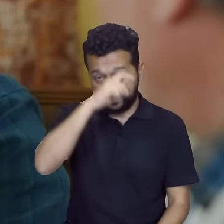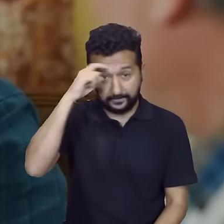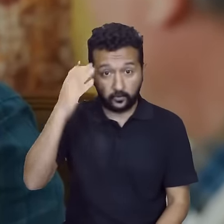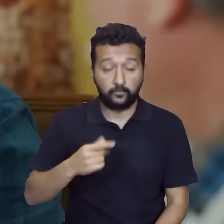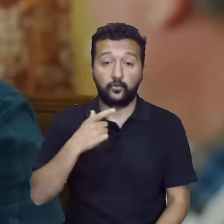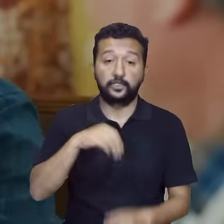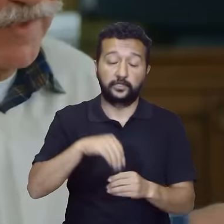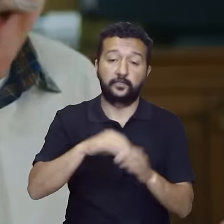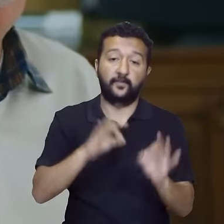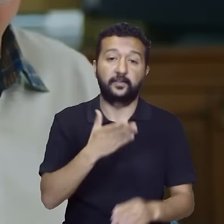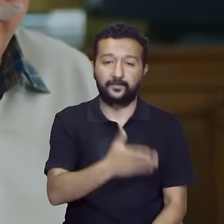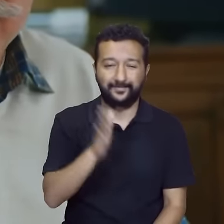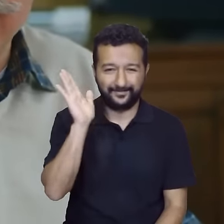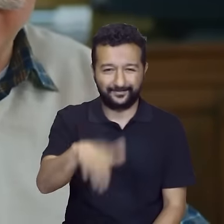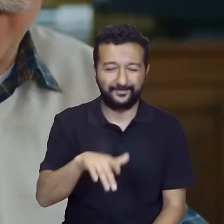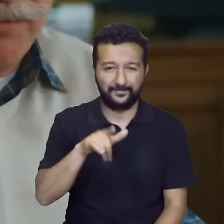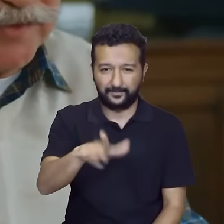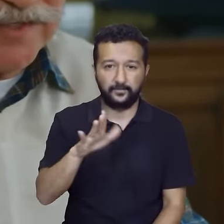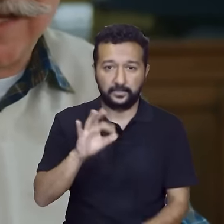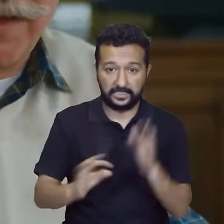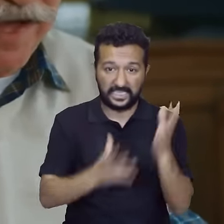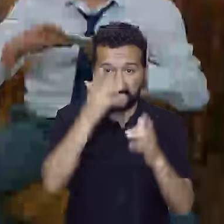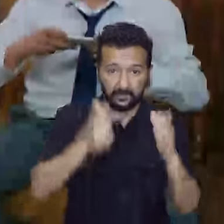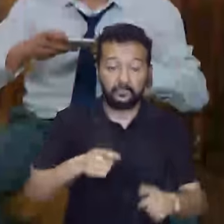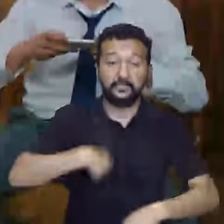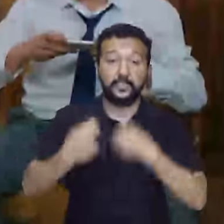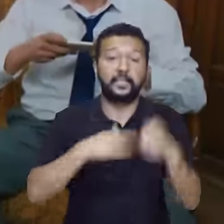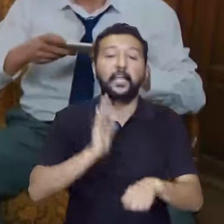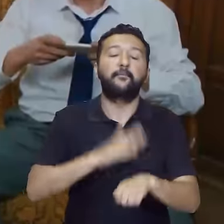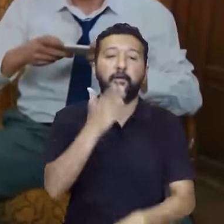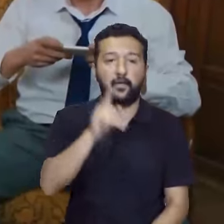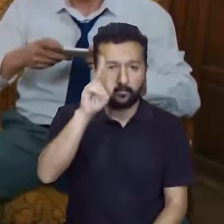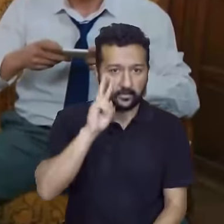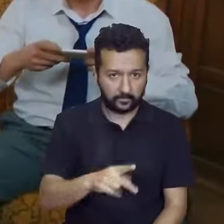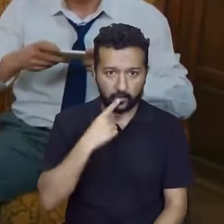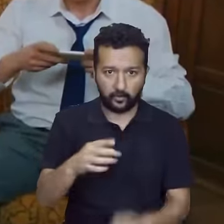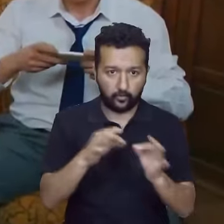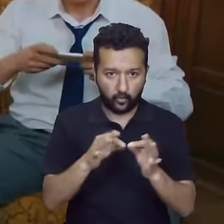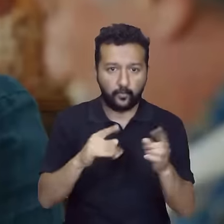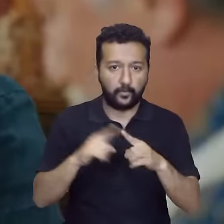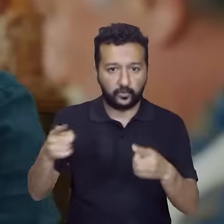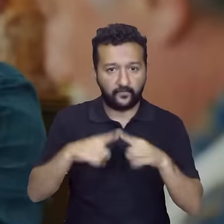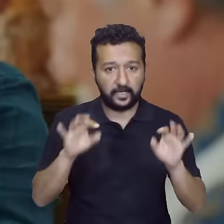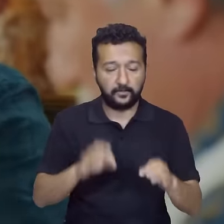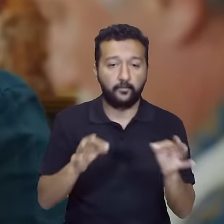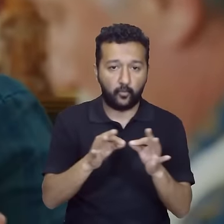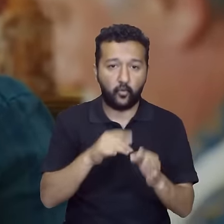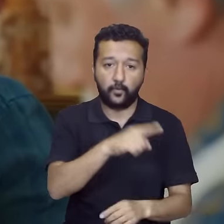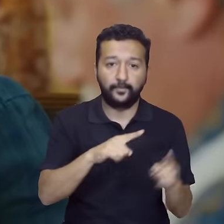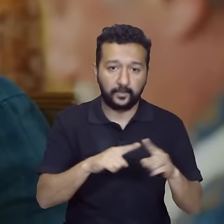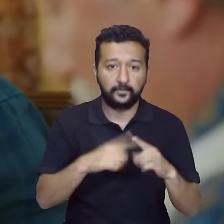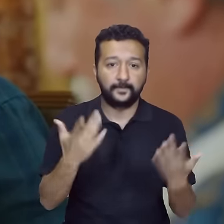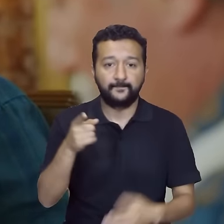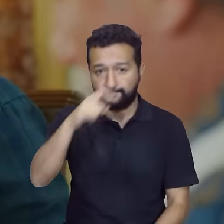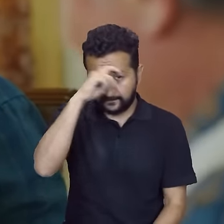sıcak tutma özelliği var. Hadi oradan be. Yanar da ama bunlar. Sallama. Allah Allah. Abi vallahi bohum termosu farklı ya. Bohum termosunu